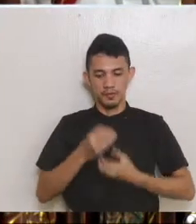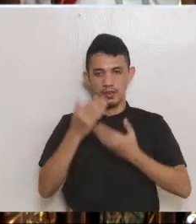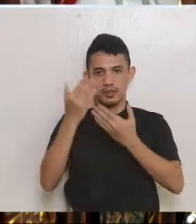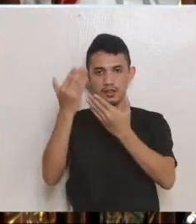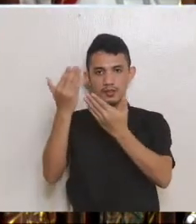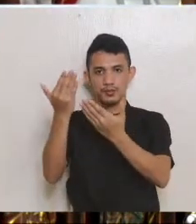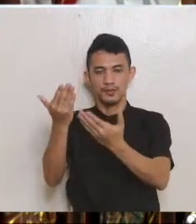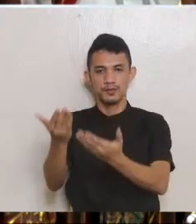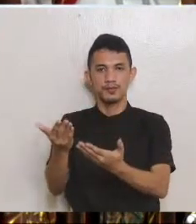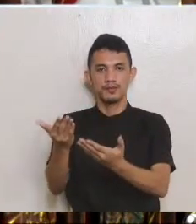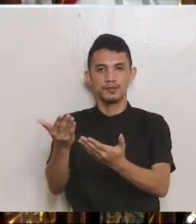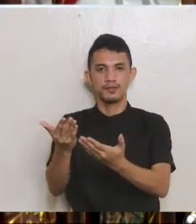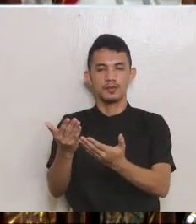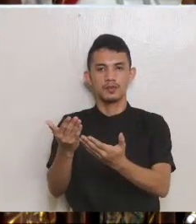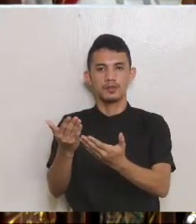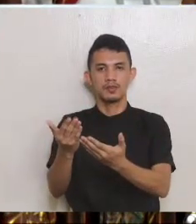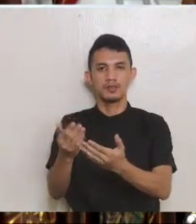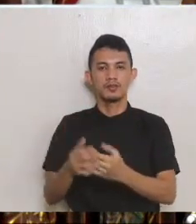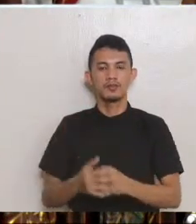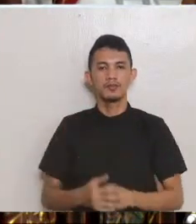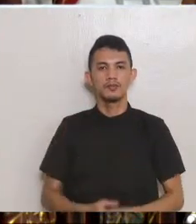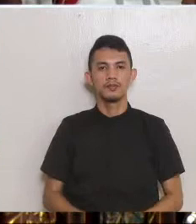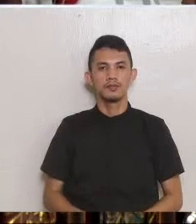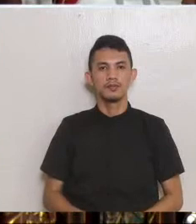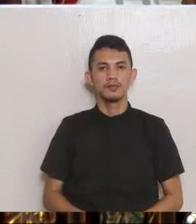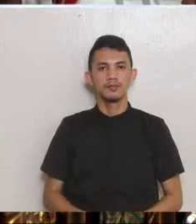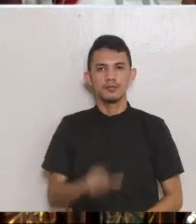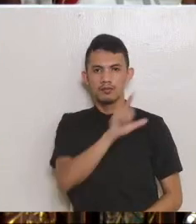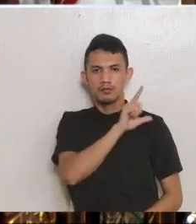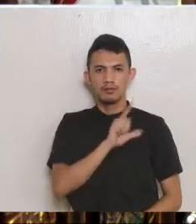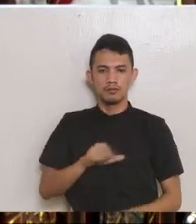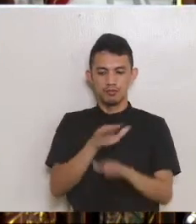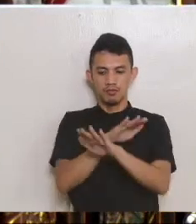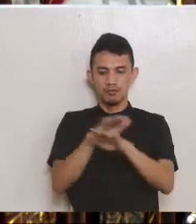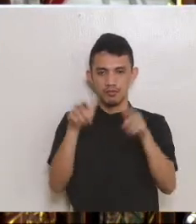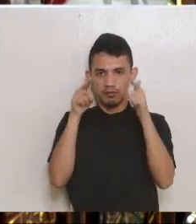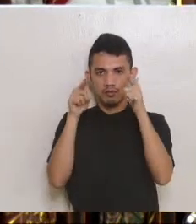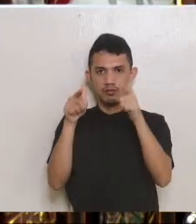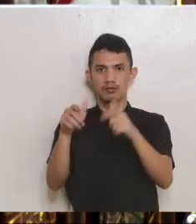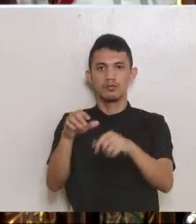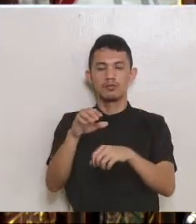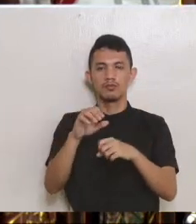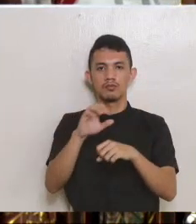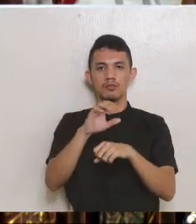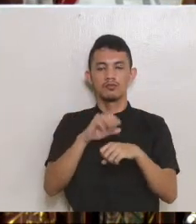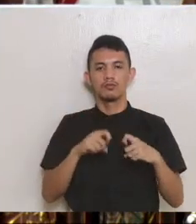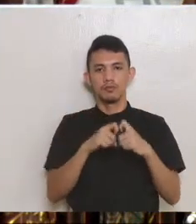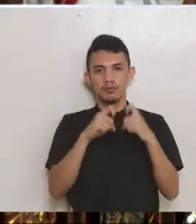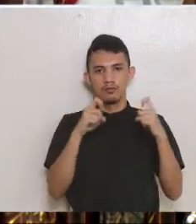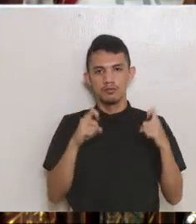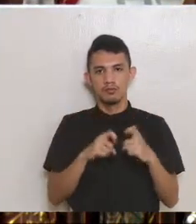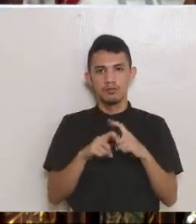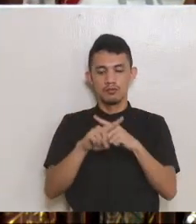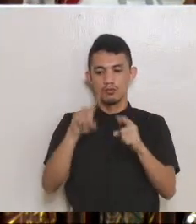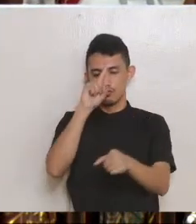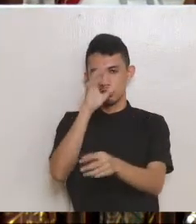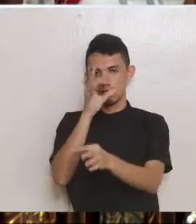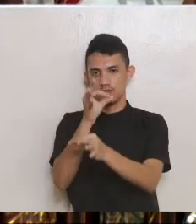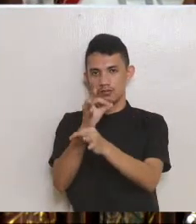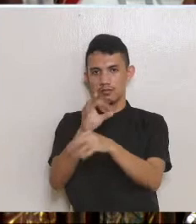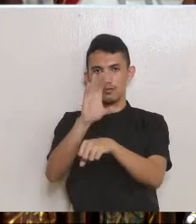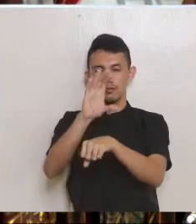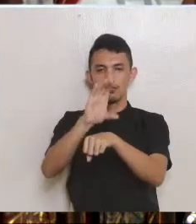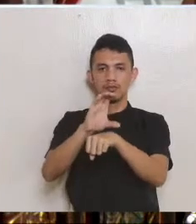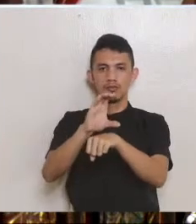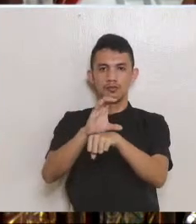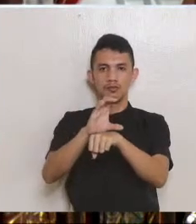kalinaw ihatag kaninyo. Ginoo, tan-awa among mga sala, kundi lipagsalig sa imong